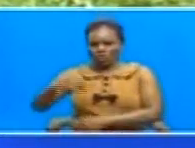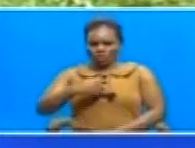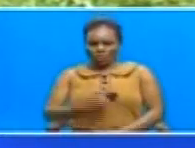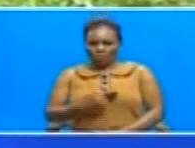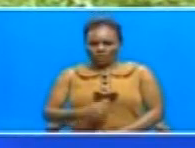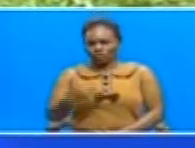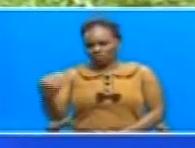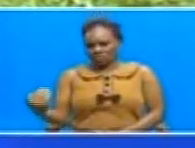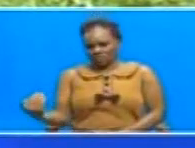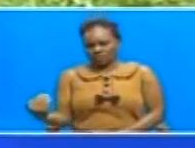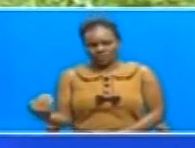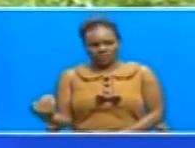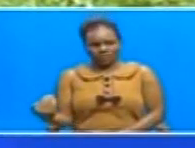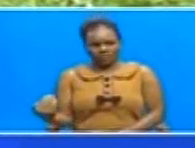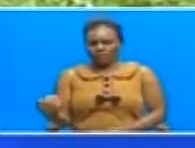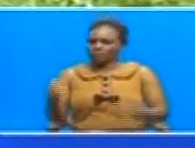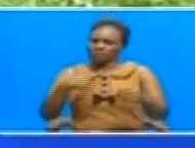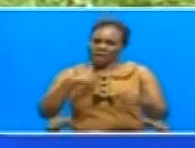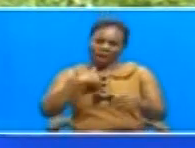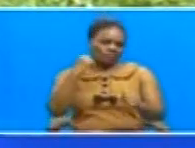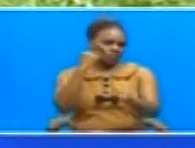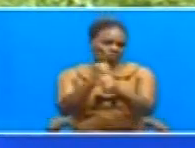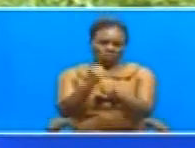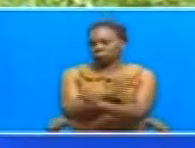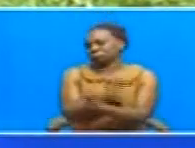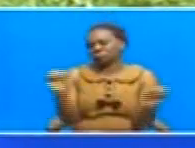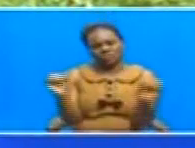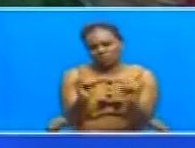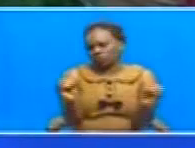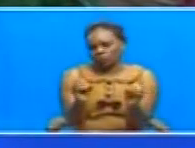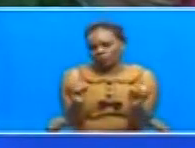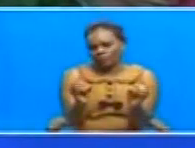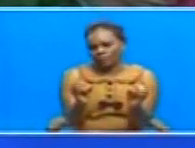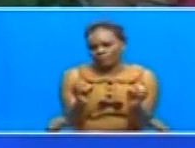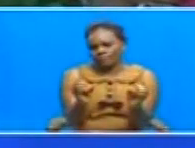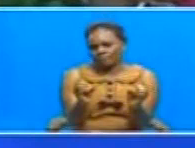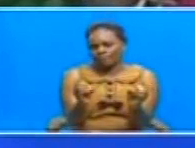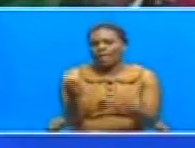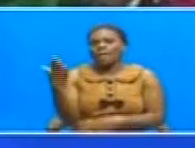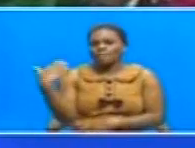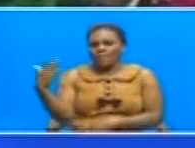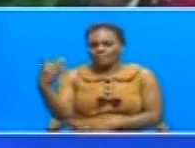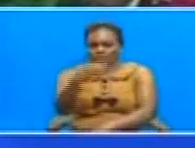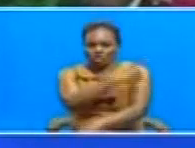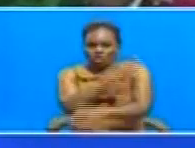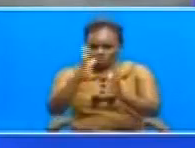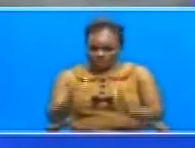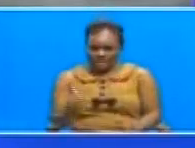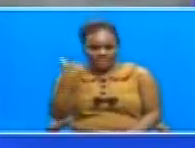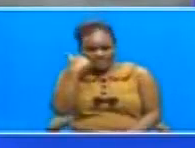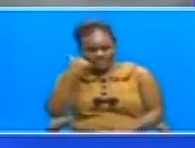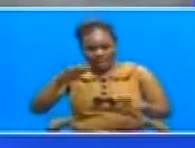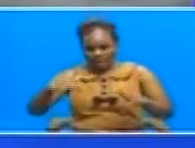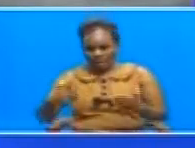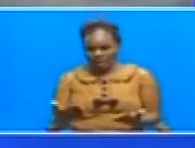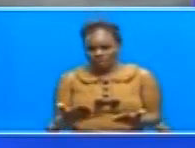mtoto. Sasa kwa saizi sifanya kazi kwa bado sijapona. Kwa mujibu wa stakabali za daktari, Precious anaugua ugonjwa